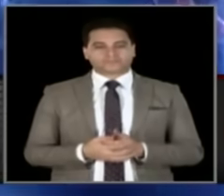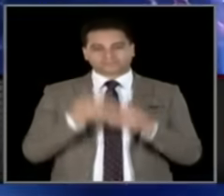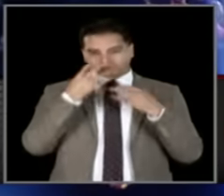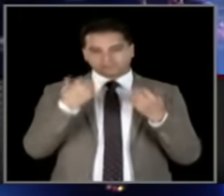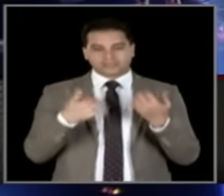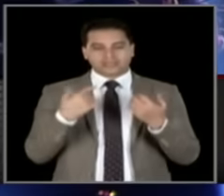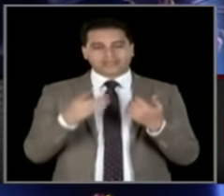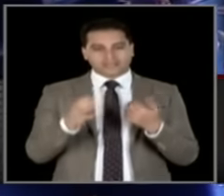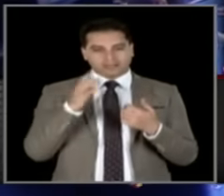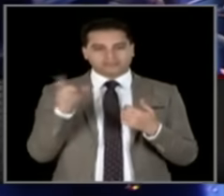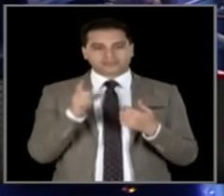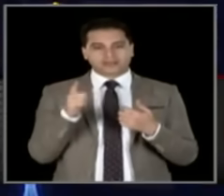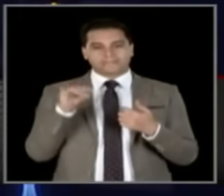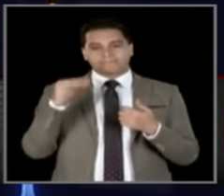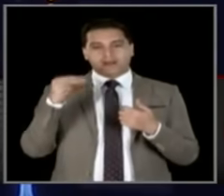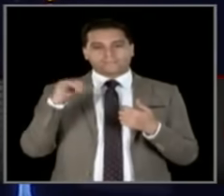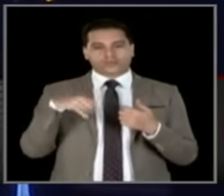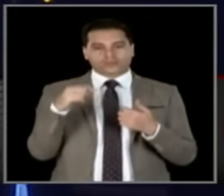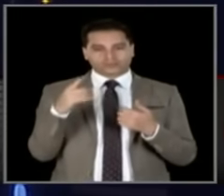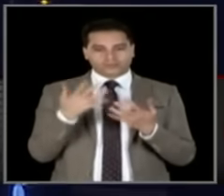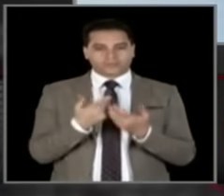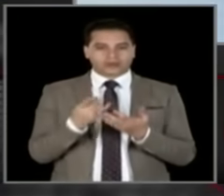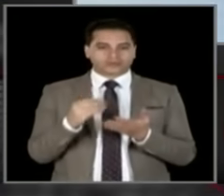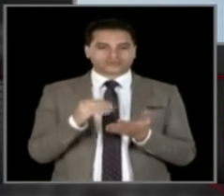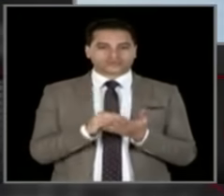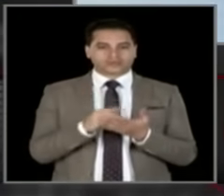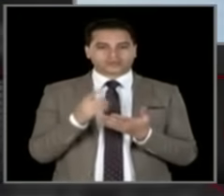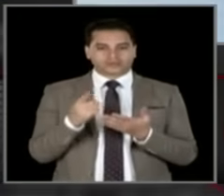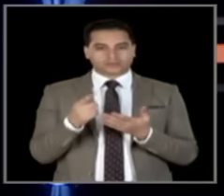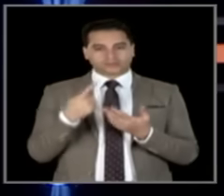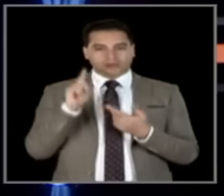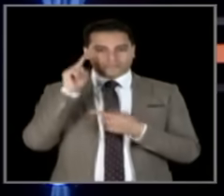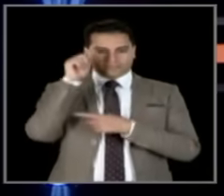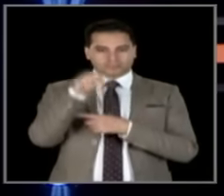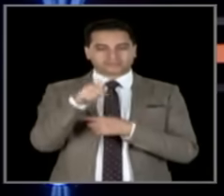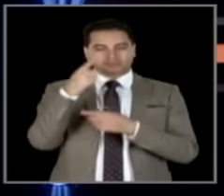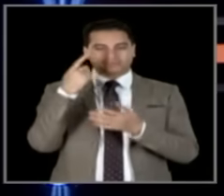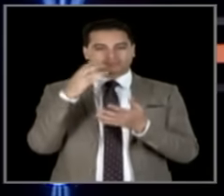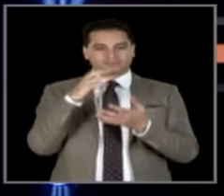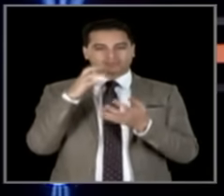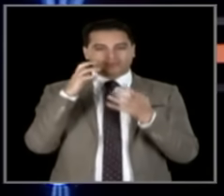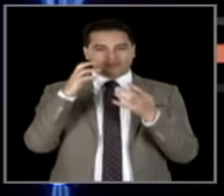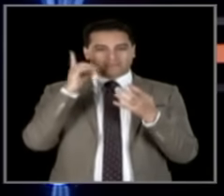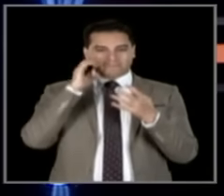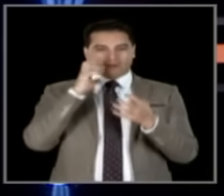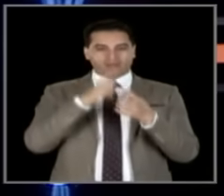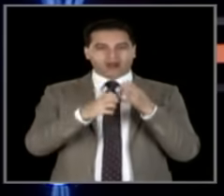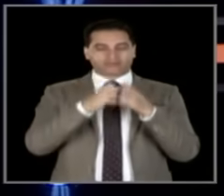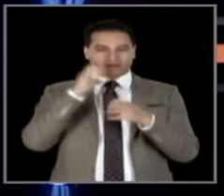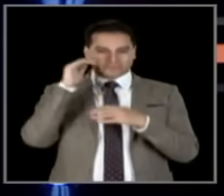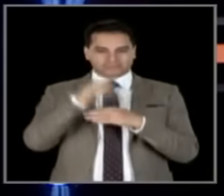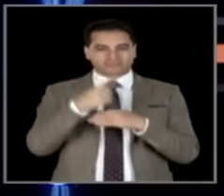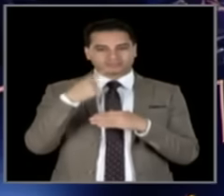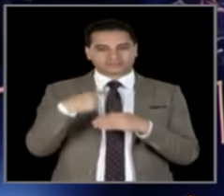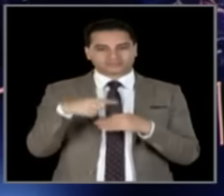المكسيك هي الإجابة صحيحة. برافو عليك يا محمود، 10 نقاط. النتيجة اتغيرت، 5 جامعة دمياط، حمد لله على السلامة.